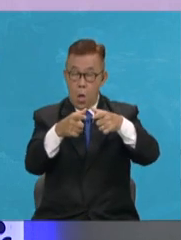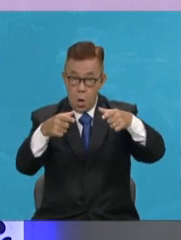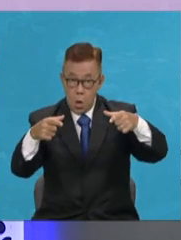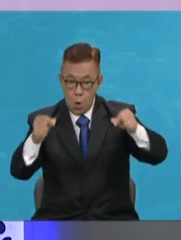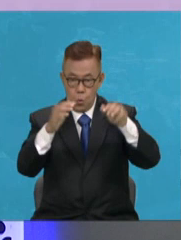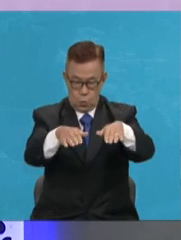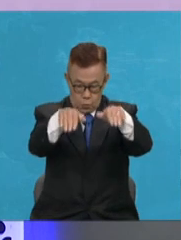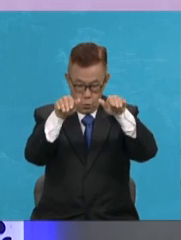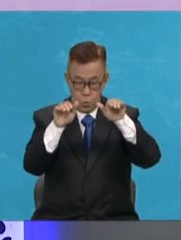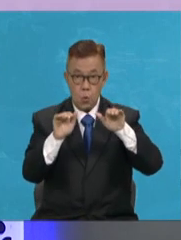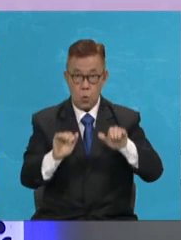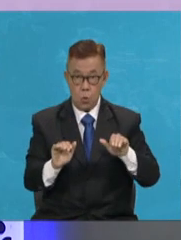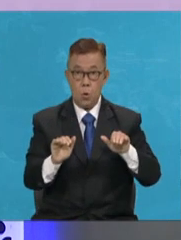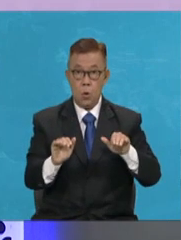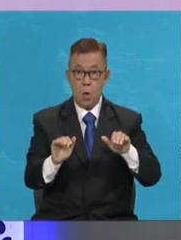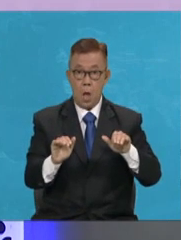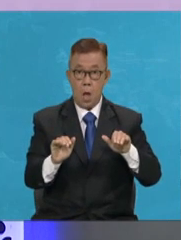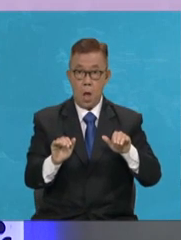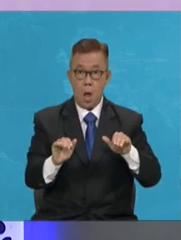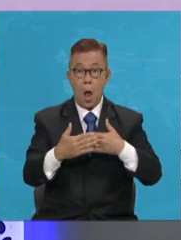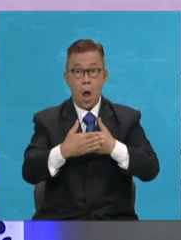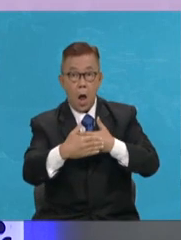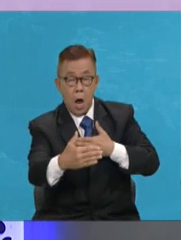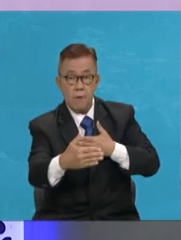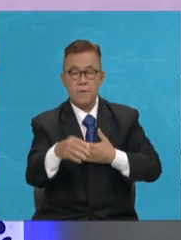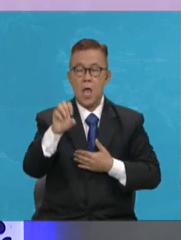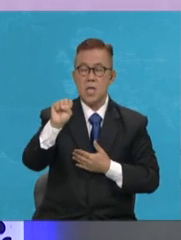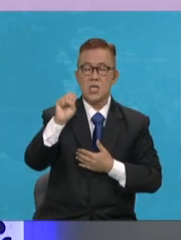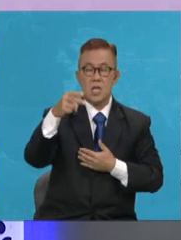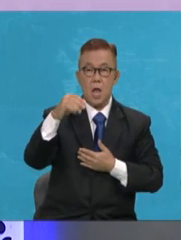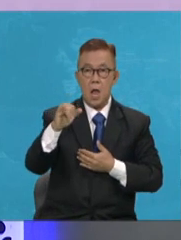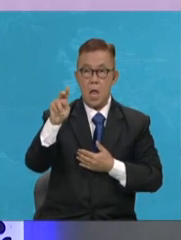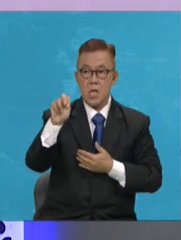pengabumian negara bekas perdana menteri Jepang